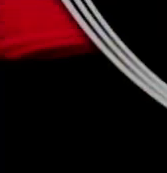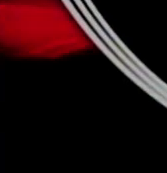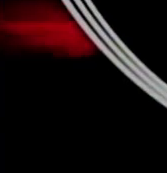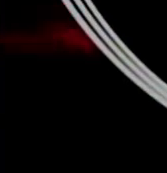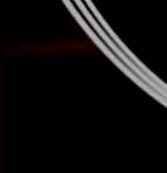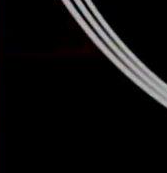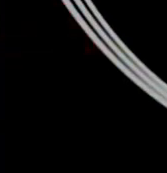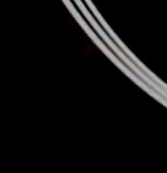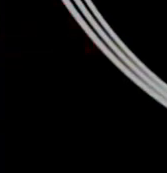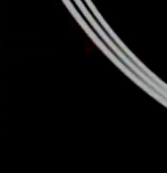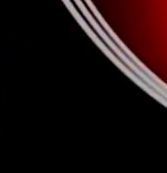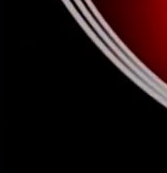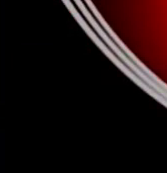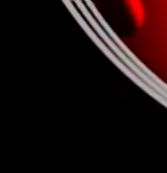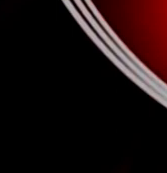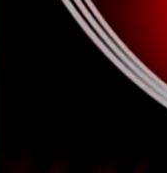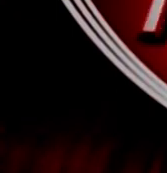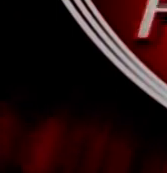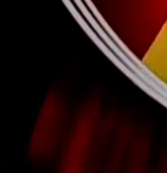हॉट न्यूज एक्सप्रेस।